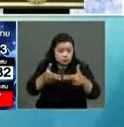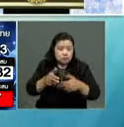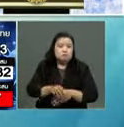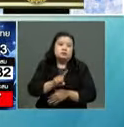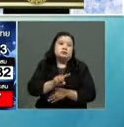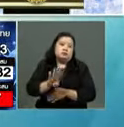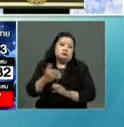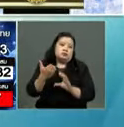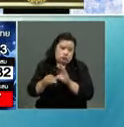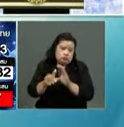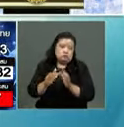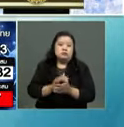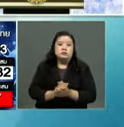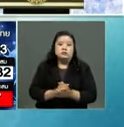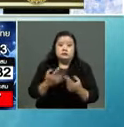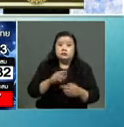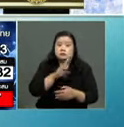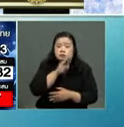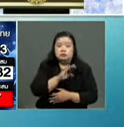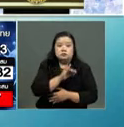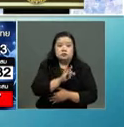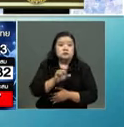บาทขึ้นอยู่กับเครือข่ายนะครับแล้วถ้าท่านส่งข้อความเป็นรูปภาพพญาเสียเงินเพิ่มขึ้นอีกประมาณข้อความระบาดนะครับแต่ถ้าอายMessage